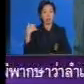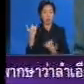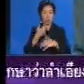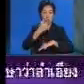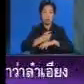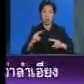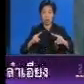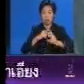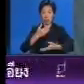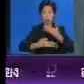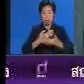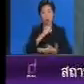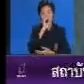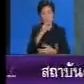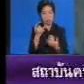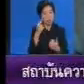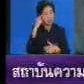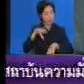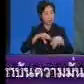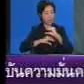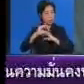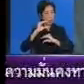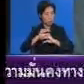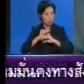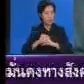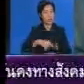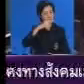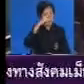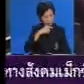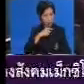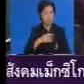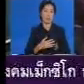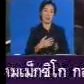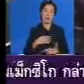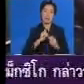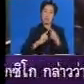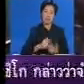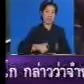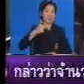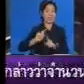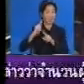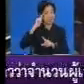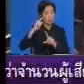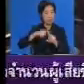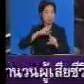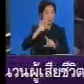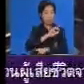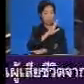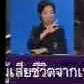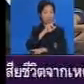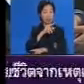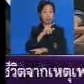ก็มีการเปิดเผยครับว่าตอนนี้เตรียมจัดโครงการ Thailand best friendนะครับซึ่งจะจัดขึ้นระหว่างวันที่ 3-8สิงหาคม